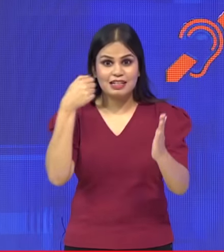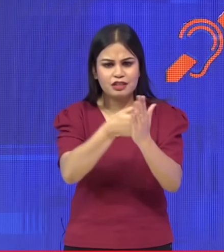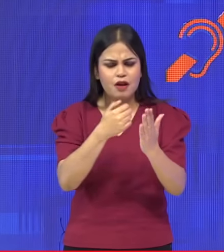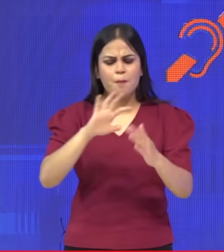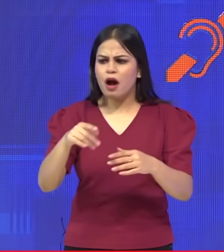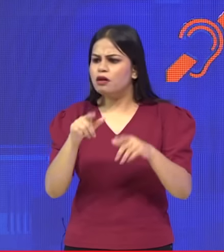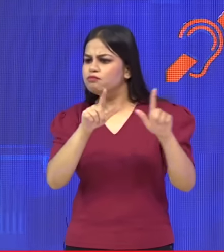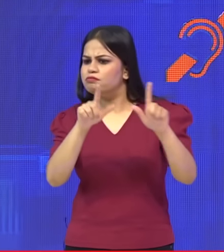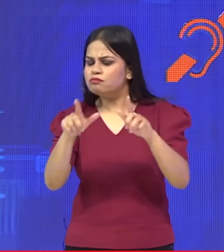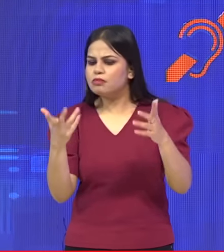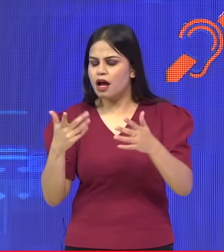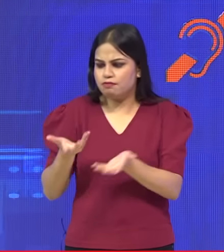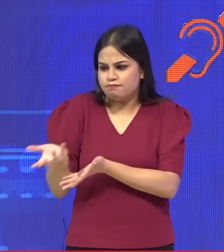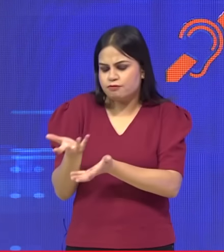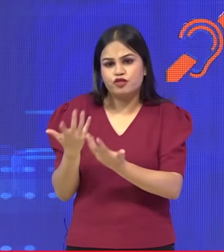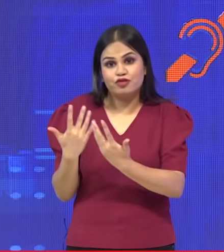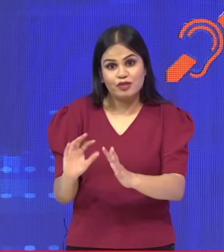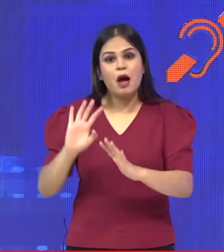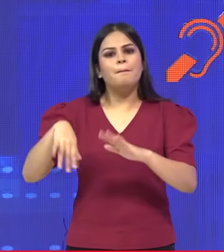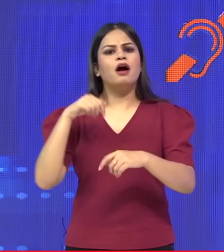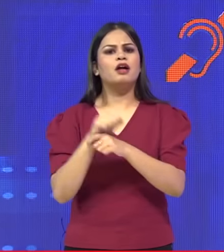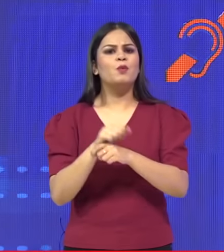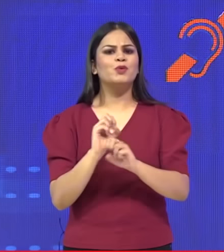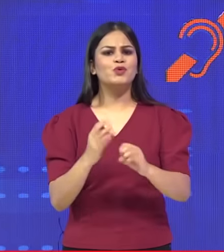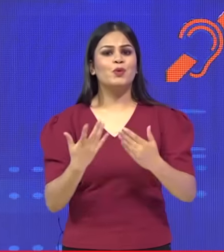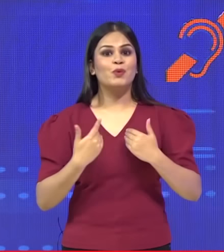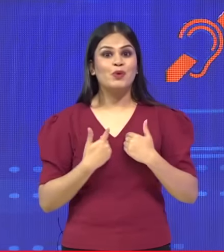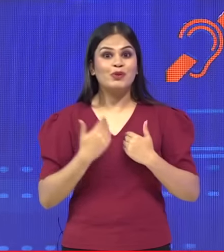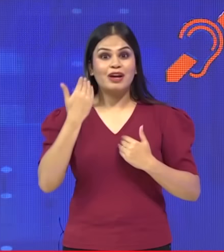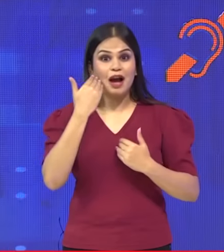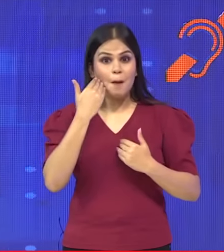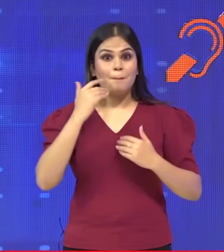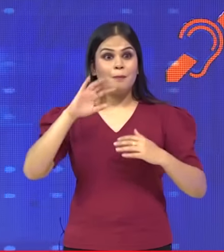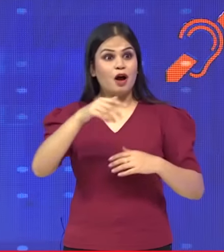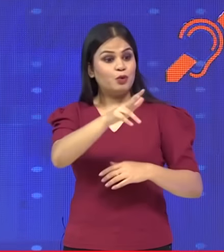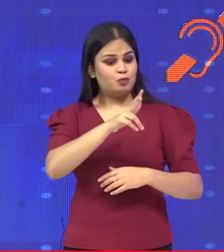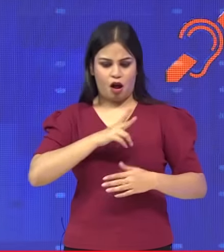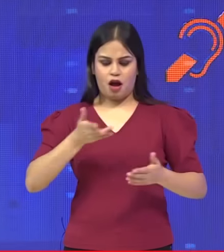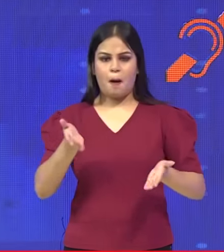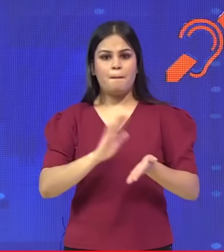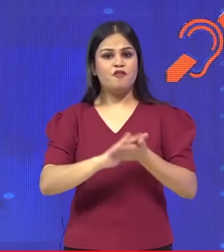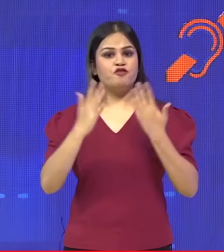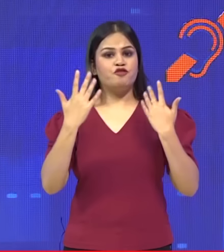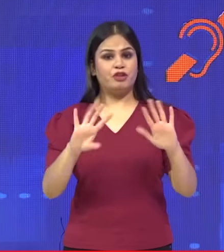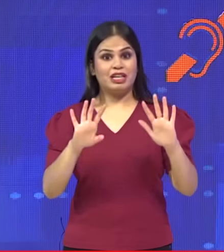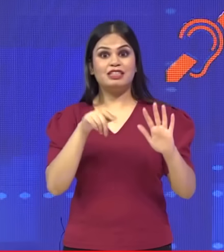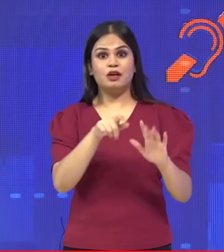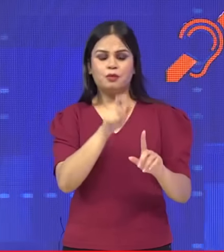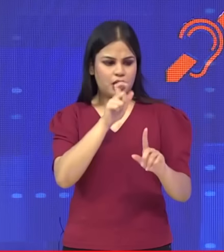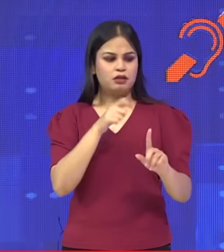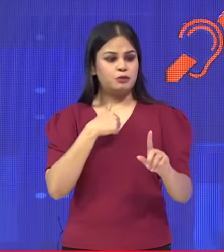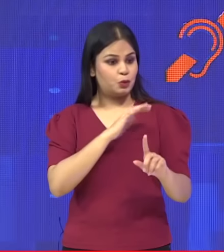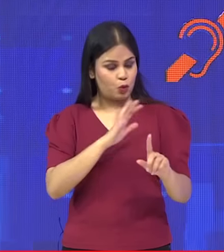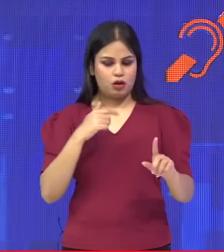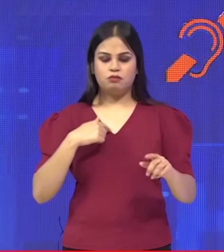सीन डिस्कस होता और फिर वहां से कम शुरू होता है फिर जब तक के बैकअप नहीं बोले डायरेक्टर आई एम देवर ऑन सेट नो मी